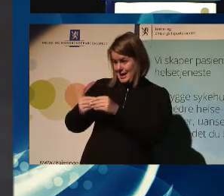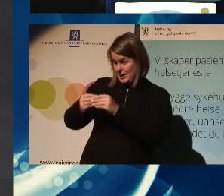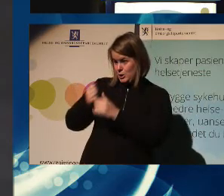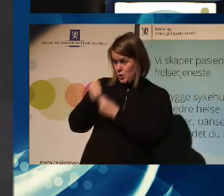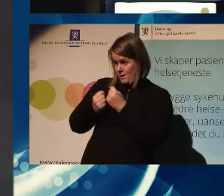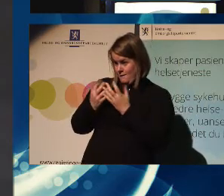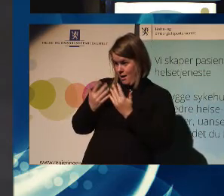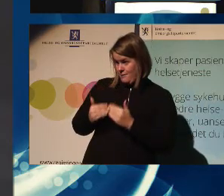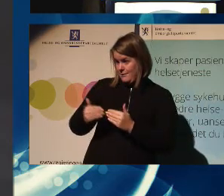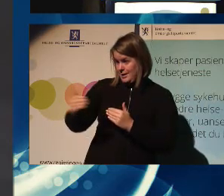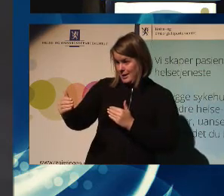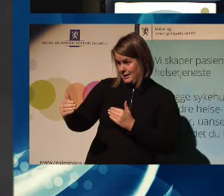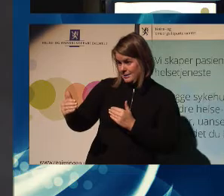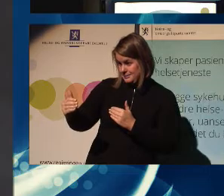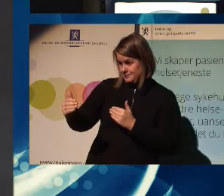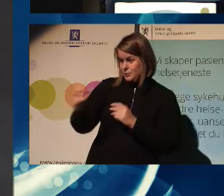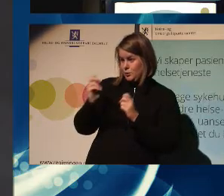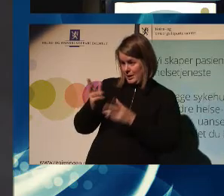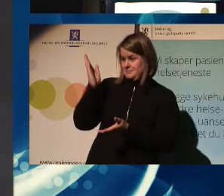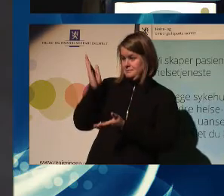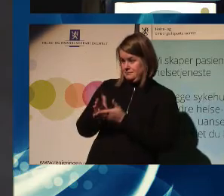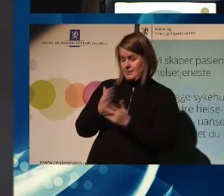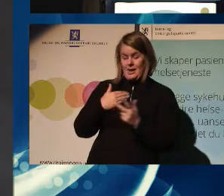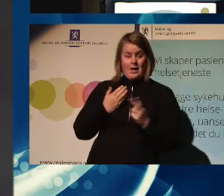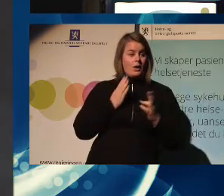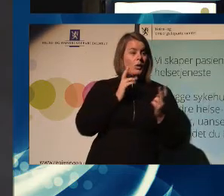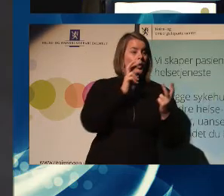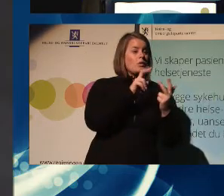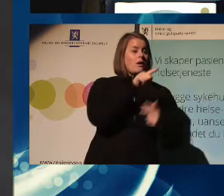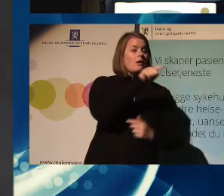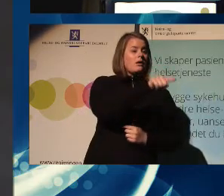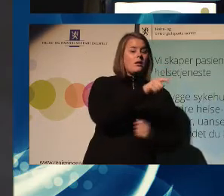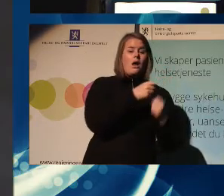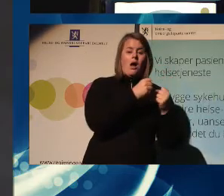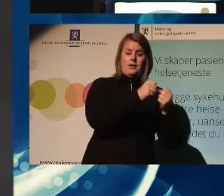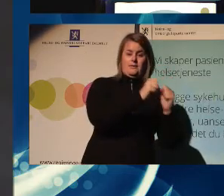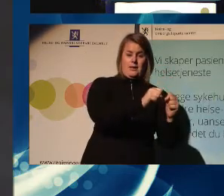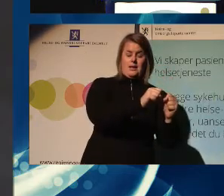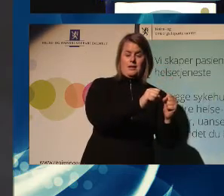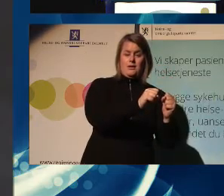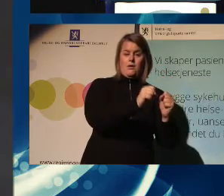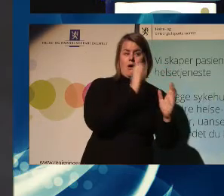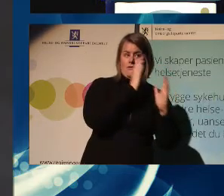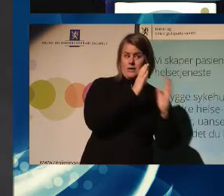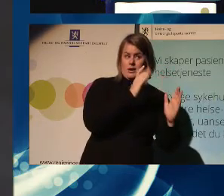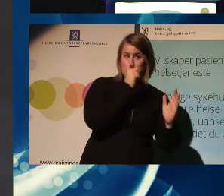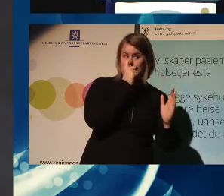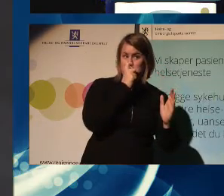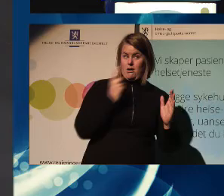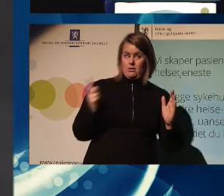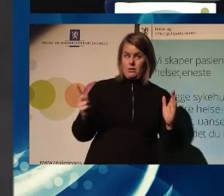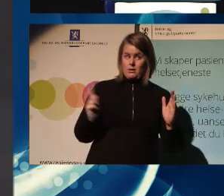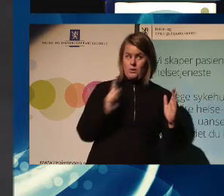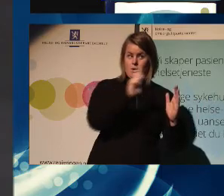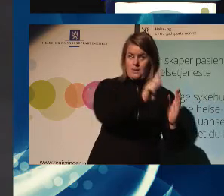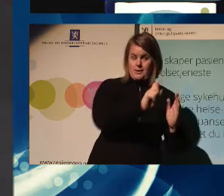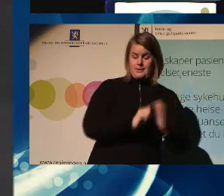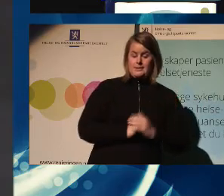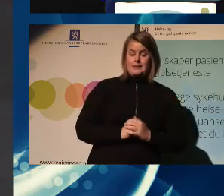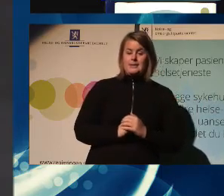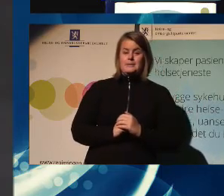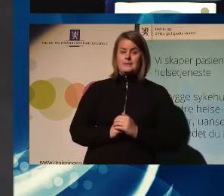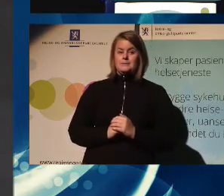kontakt med den aktuelle aktiviteten og avtaler at vi kommer. Da sier jeg